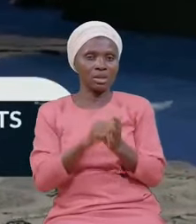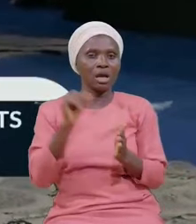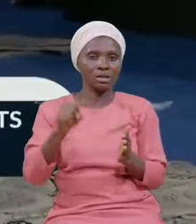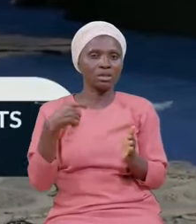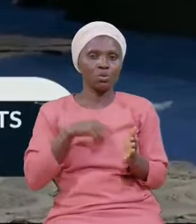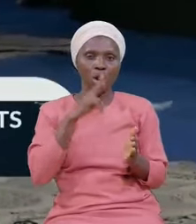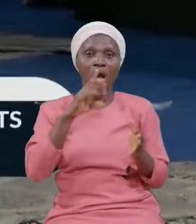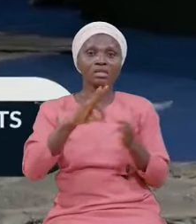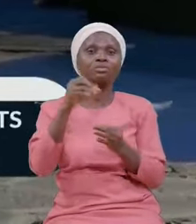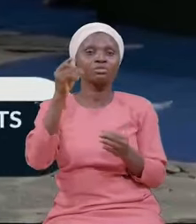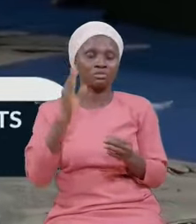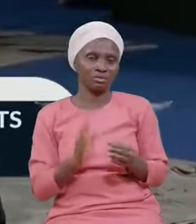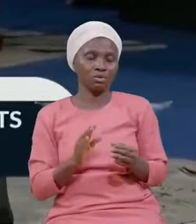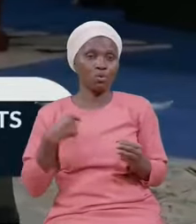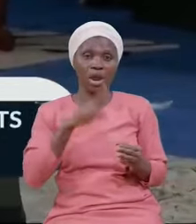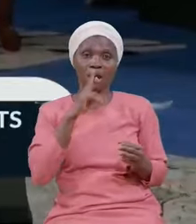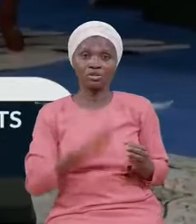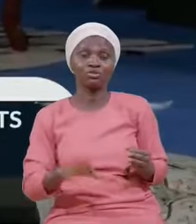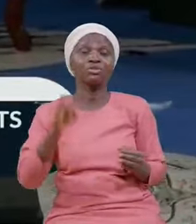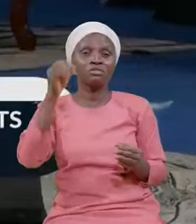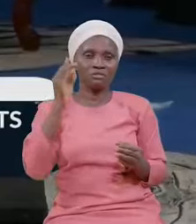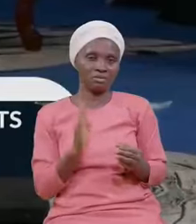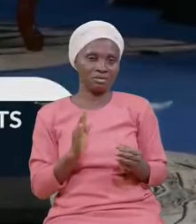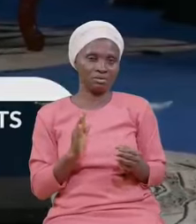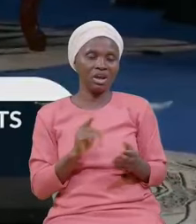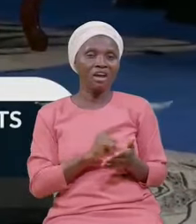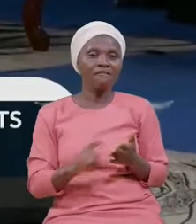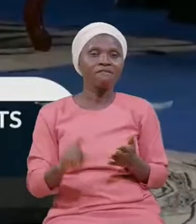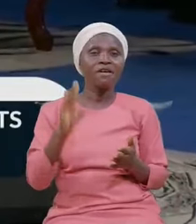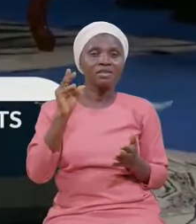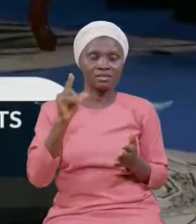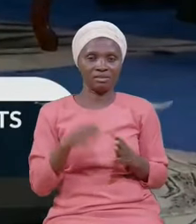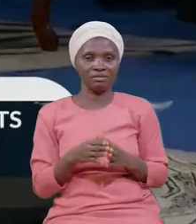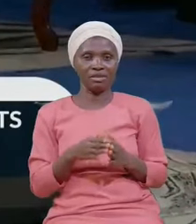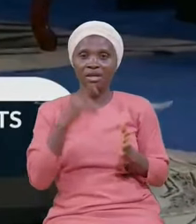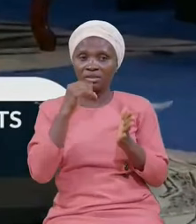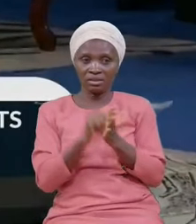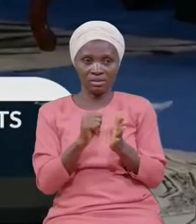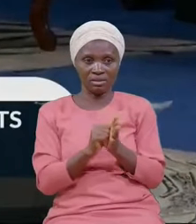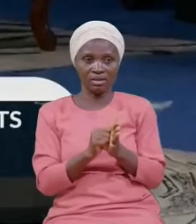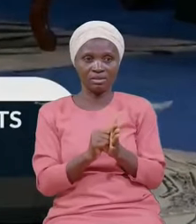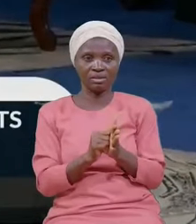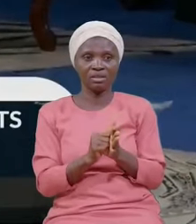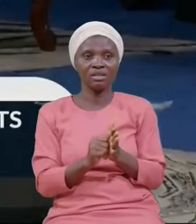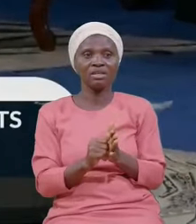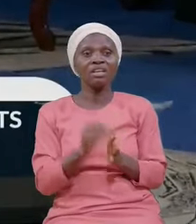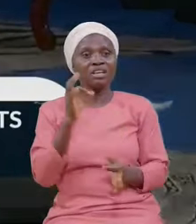17. Verset 17. Or, si nous sommes enfants, nous sommes aussi héritiers.